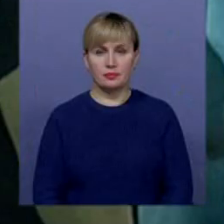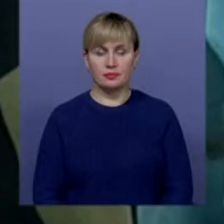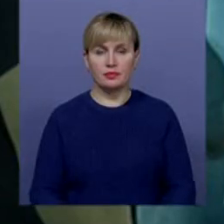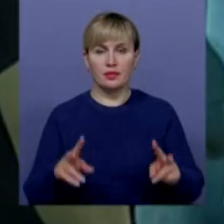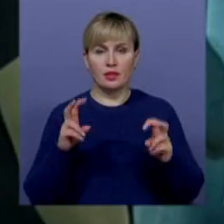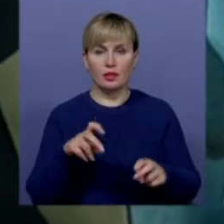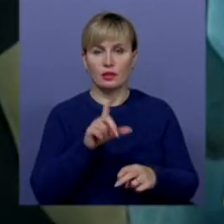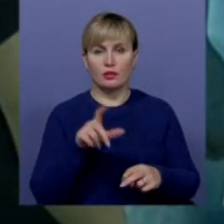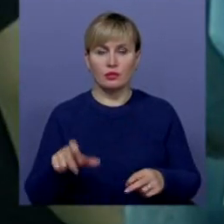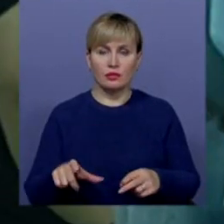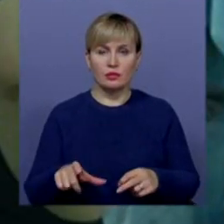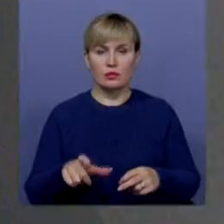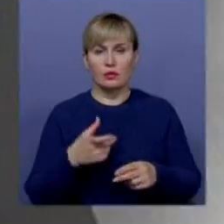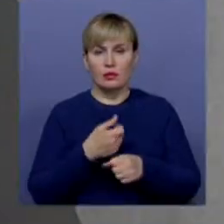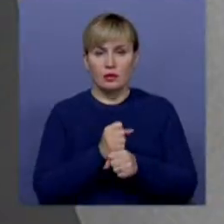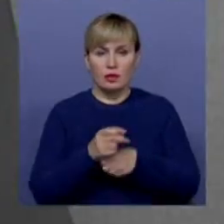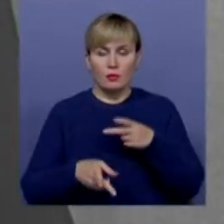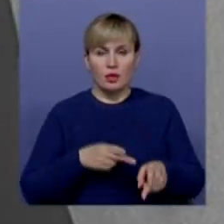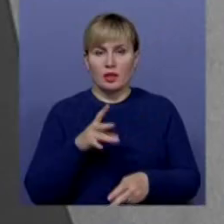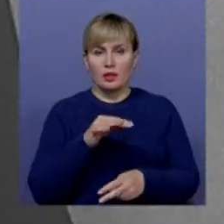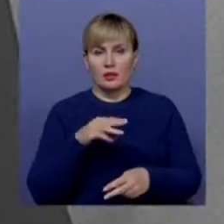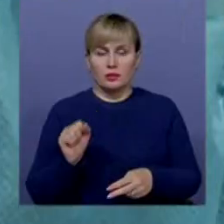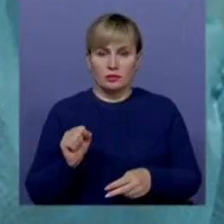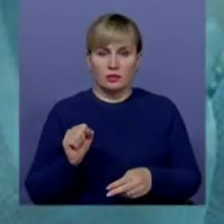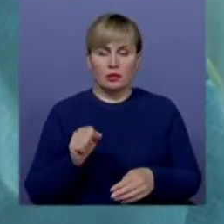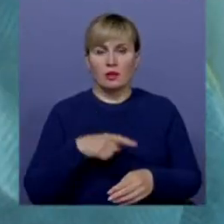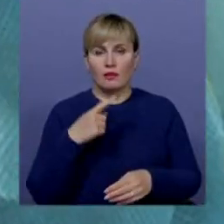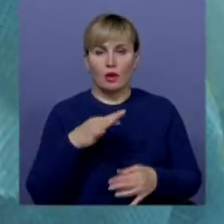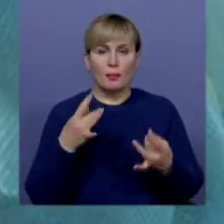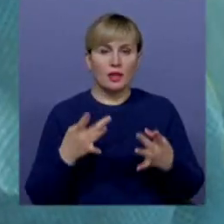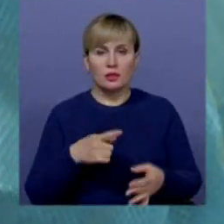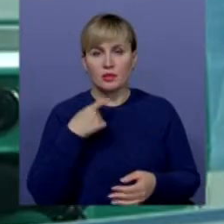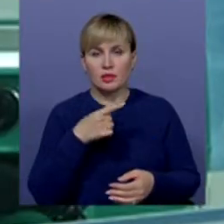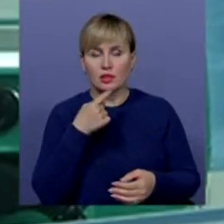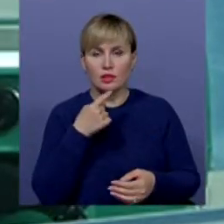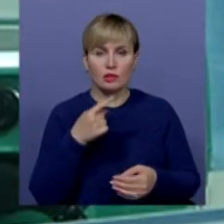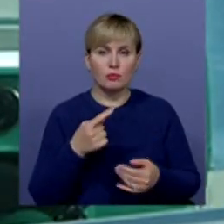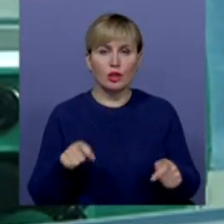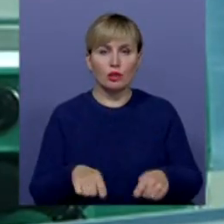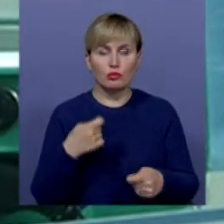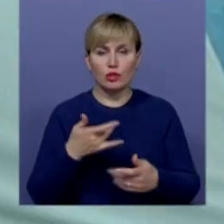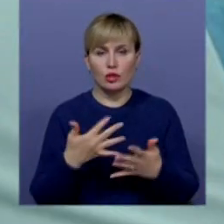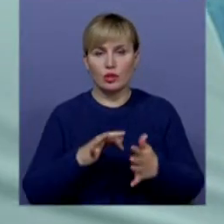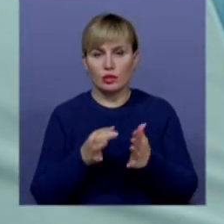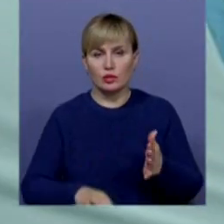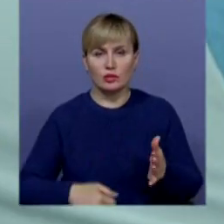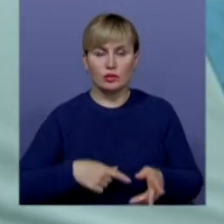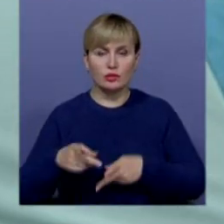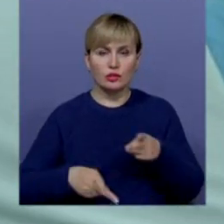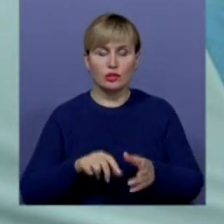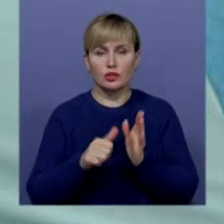Диагноз пациента – лапароскопическая операция кисты холедохи. Говоря простым языком, нарушение желчных протоков. На операционном